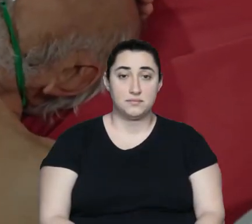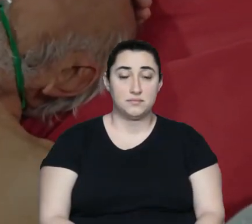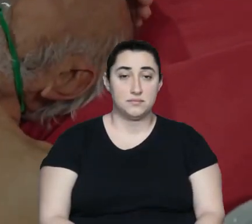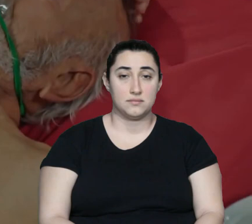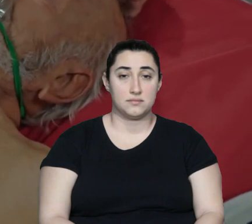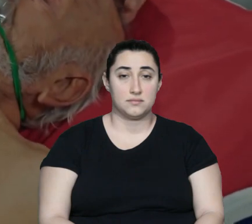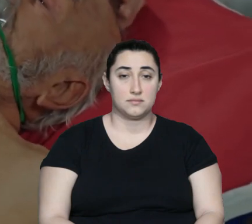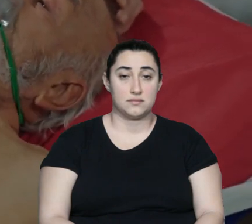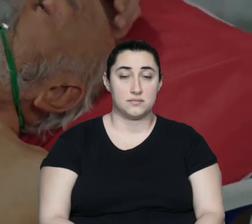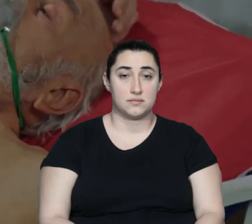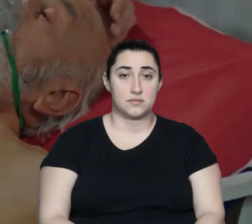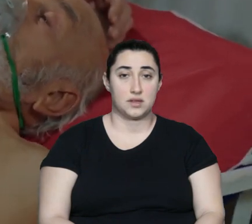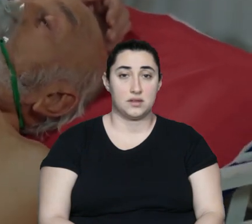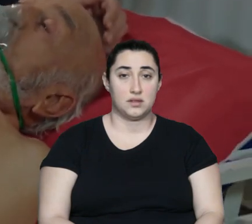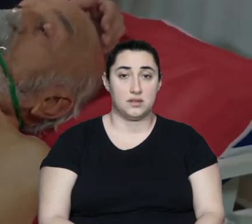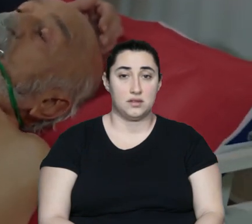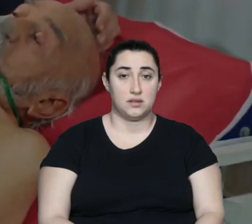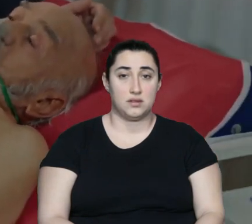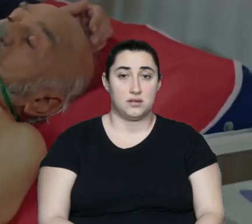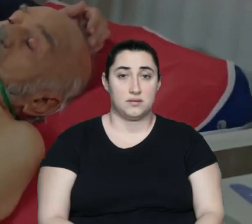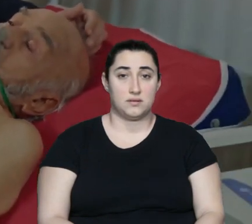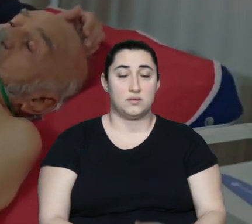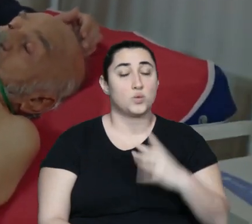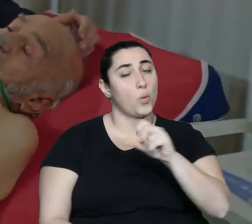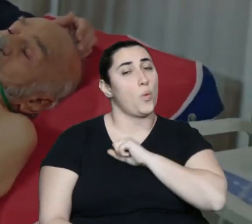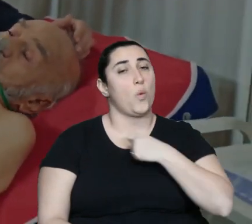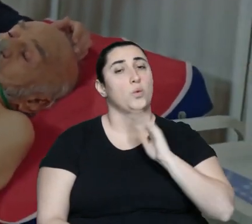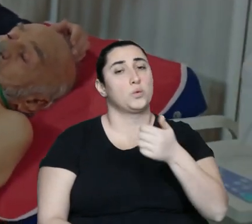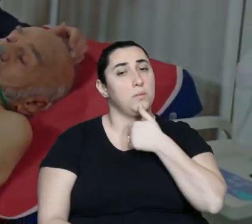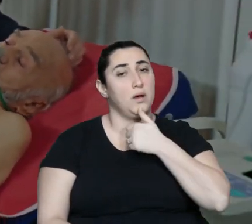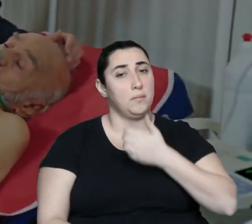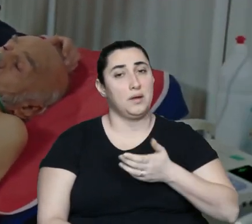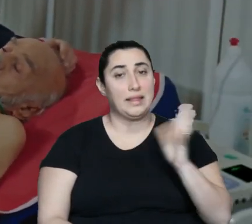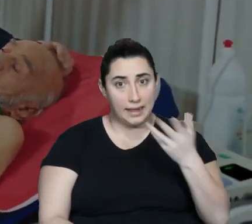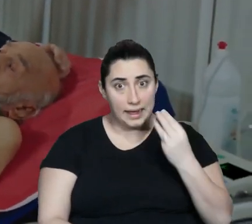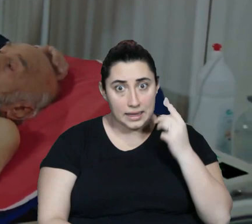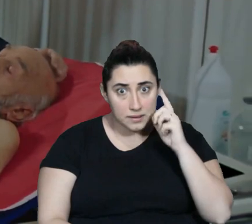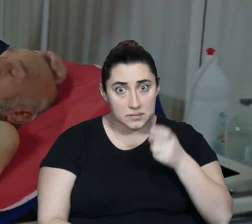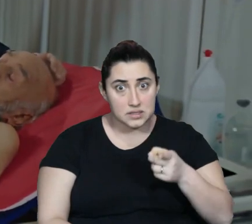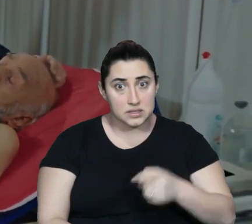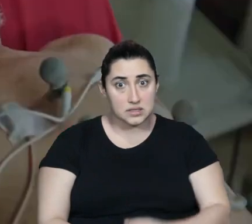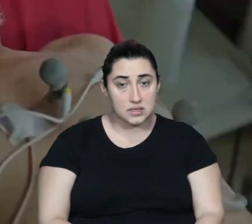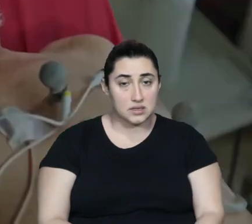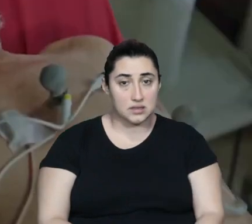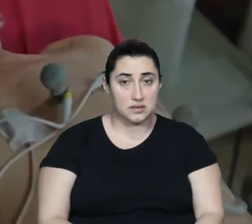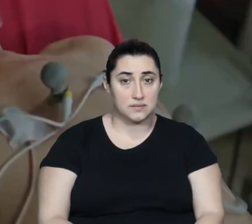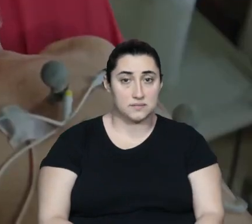Faik ağzında solunum maskesiyle üst bedeni çıplak. Bizi çok korkuttun baba. Daha iyi misin?